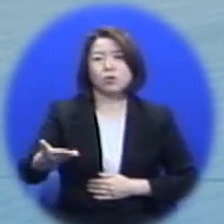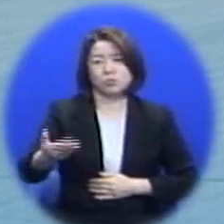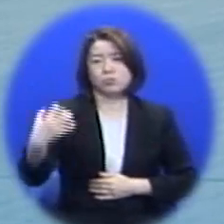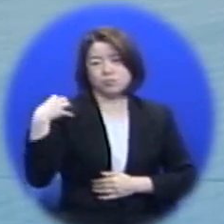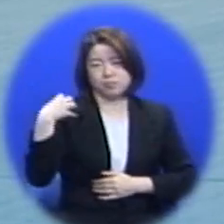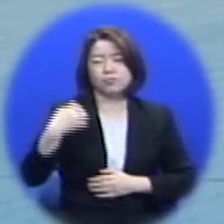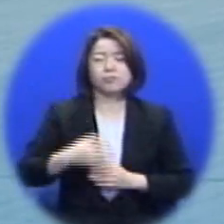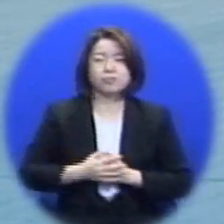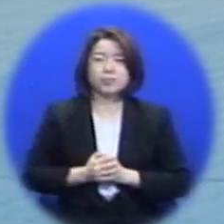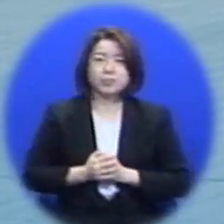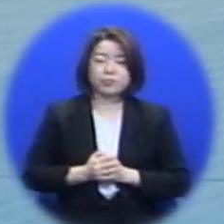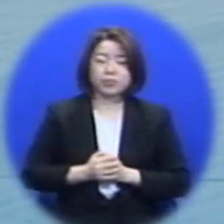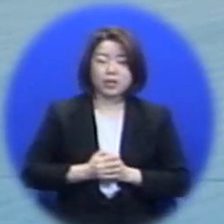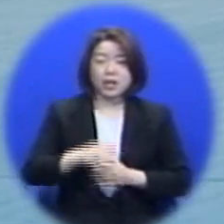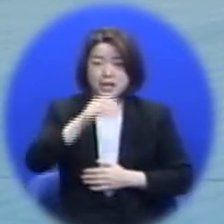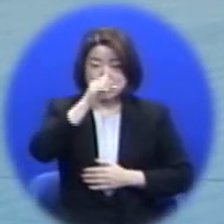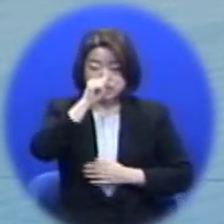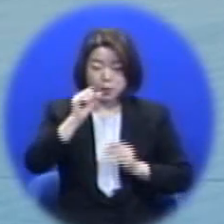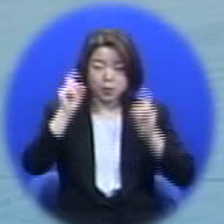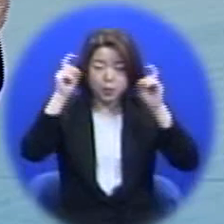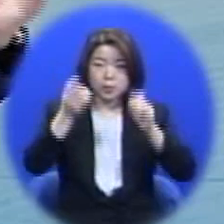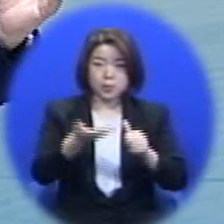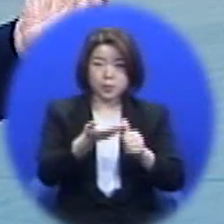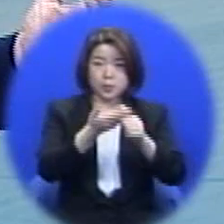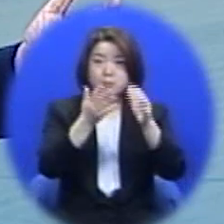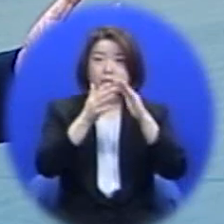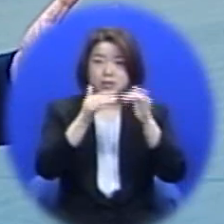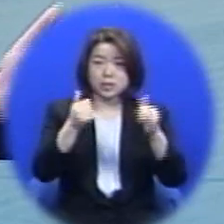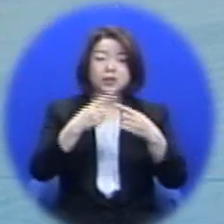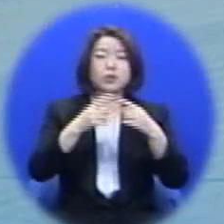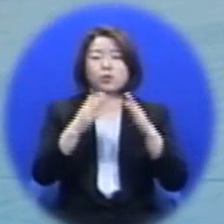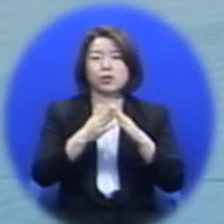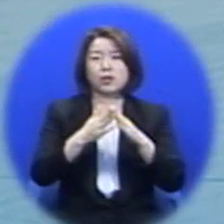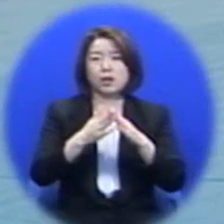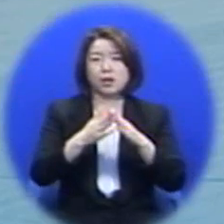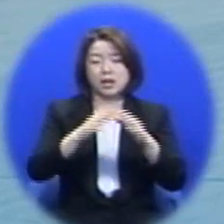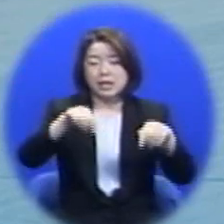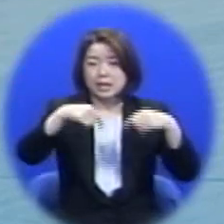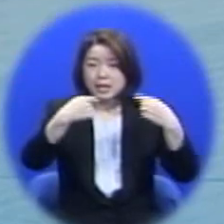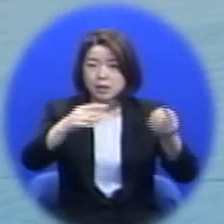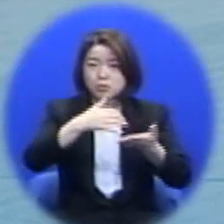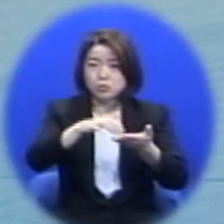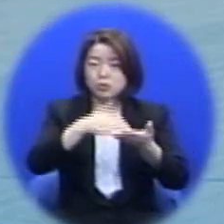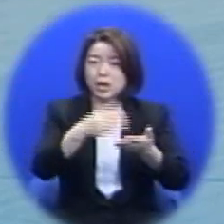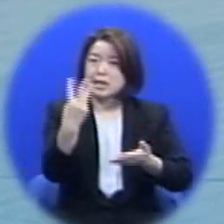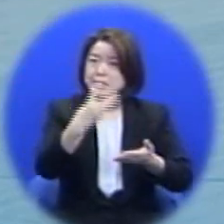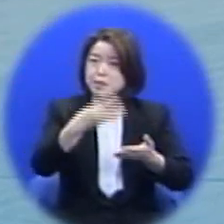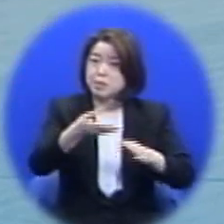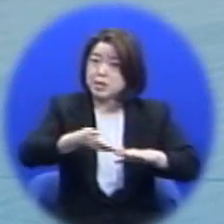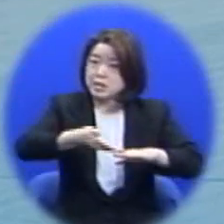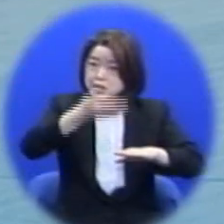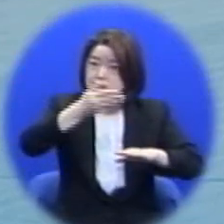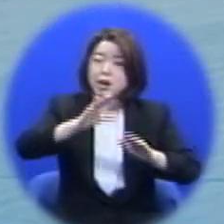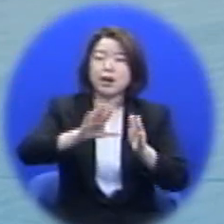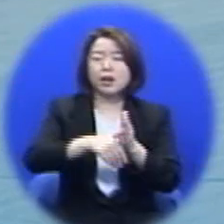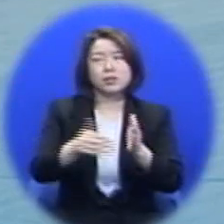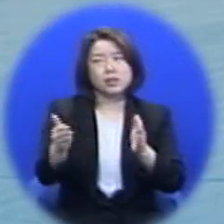것입니다. 선한목자교회가 출석 교인 수가 3천 명이 넘어설 때쯤,